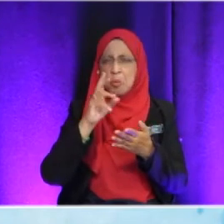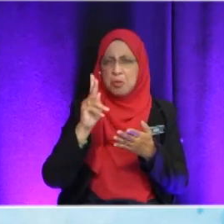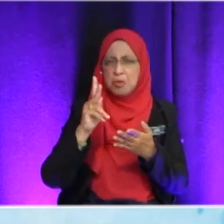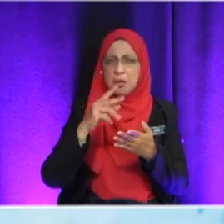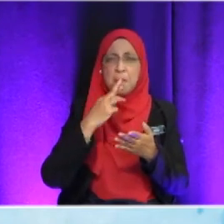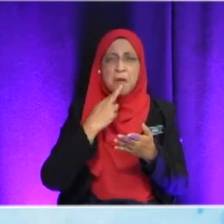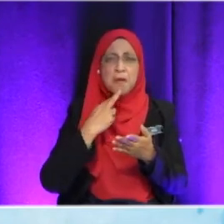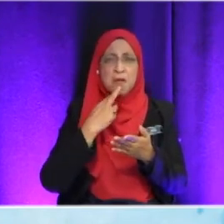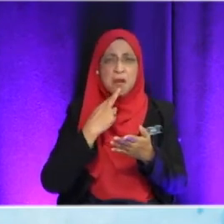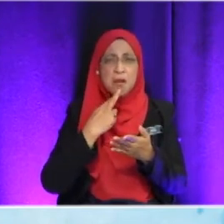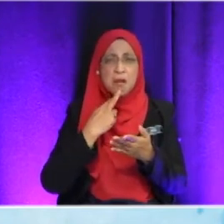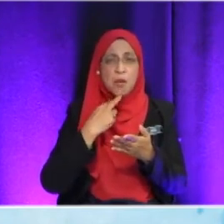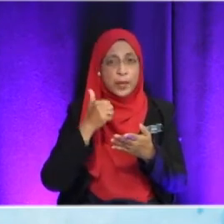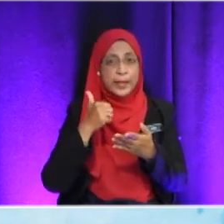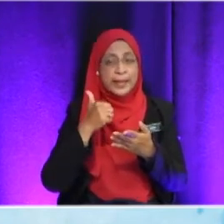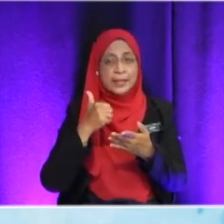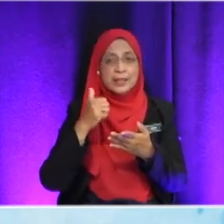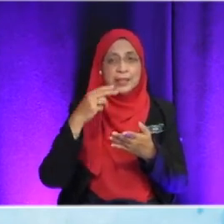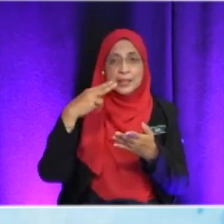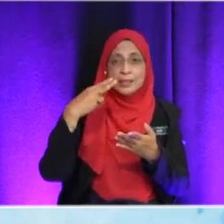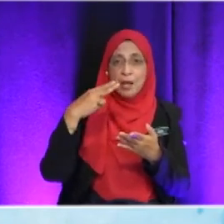matanglah betul